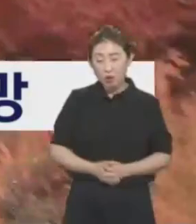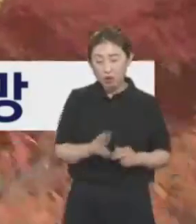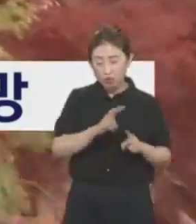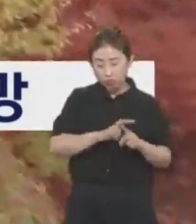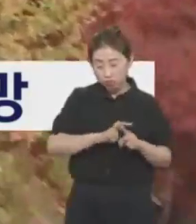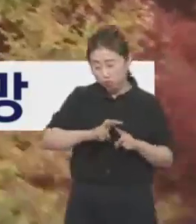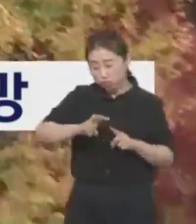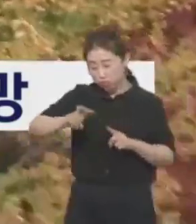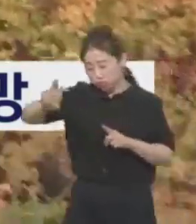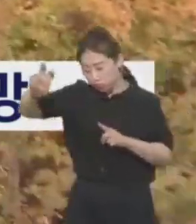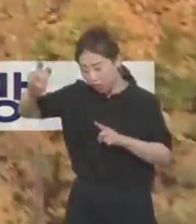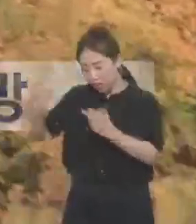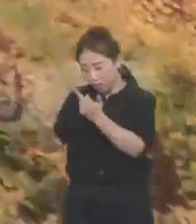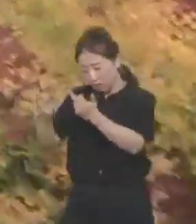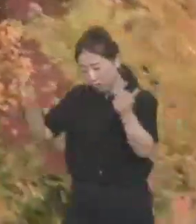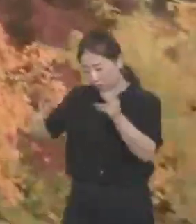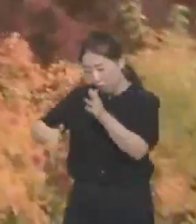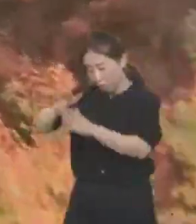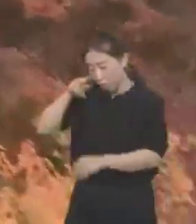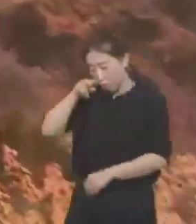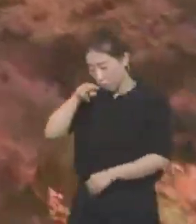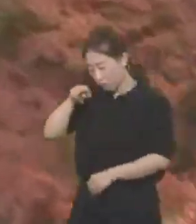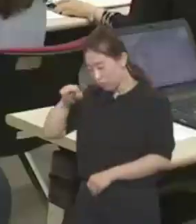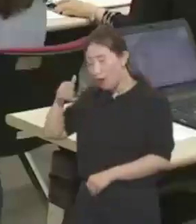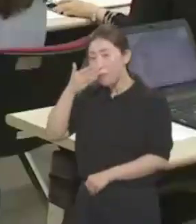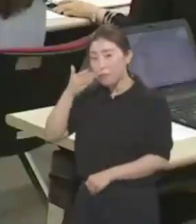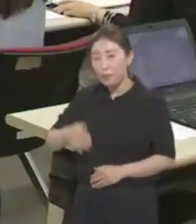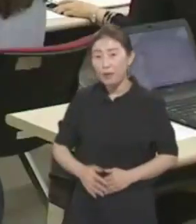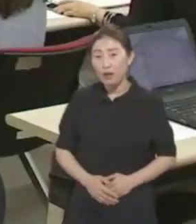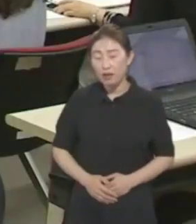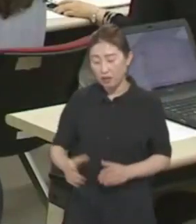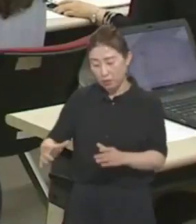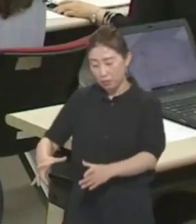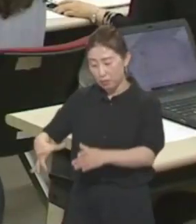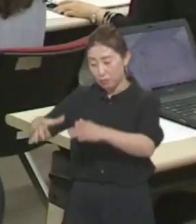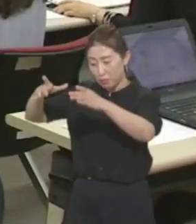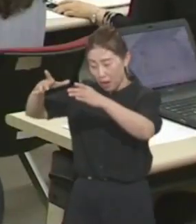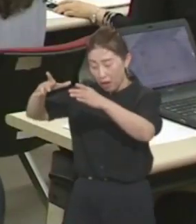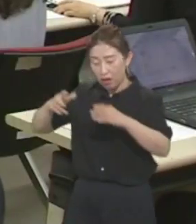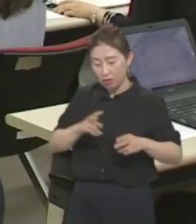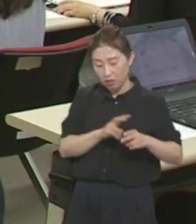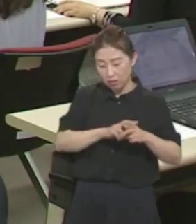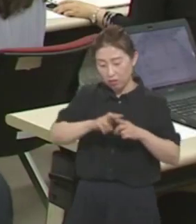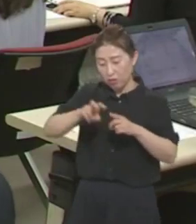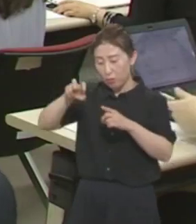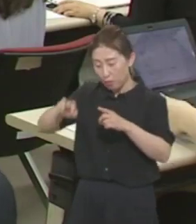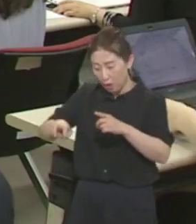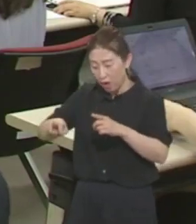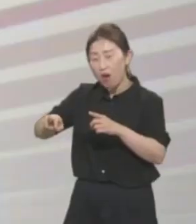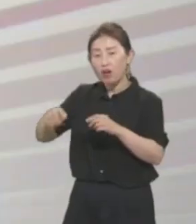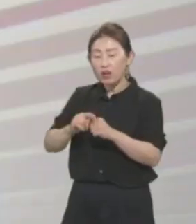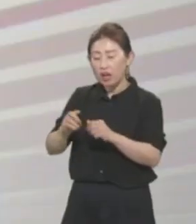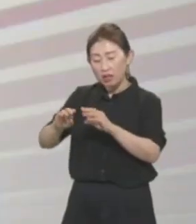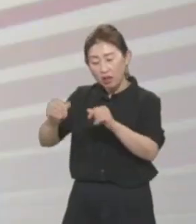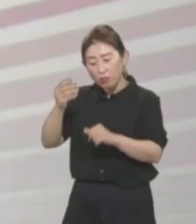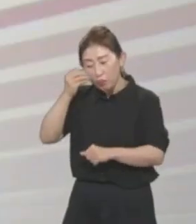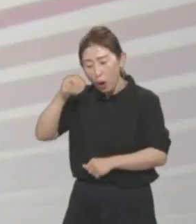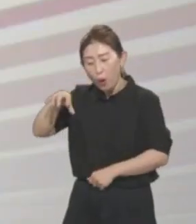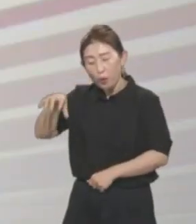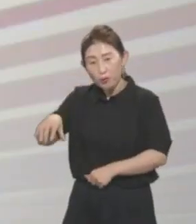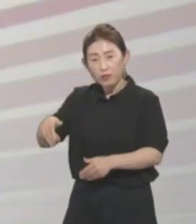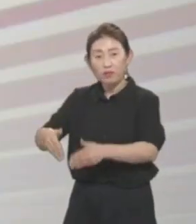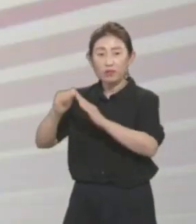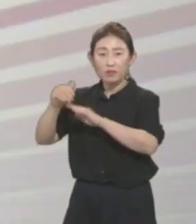둘러보고 도심 경관을 즐길 수 있습니다. 전망타워는 케이블카 정거장과 연계해 환경훼손이 적은 지역에